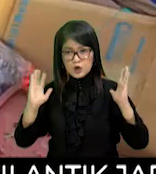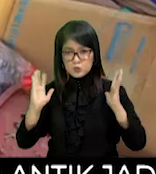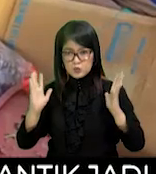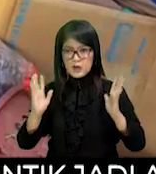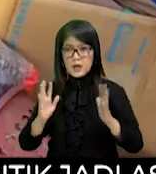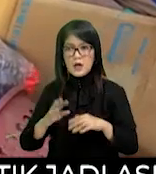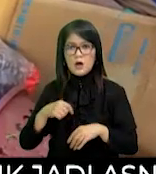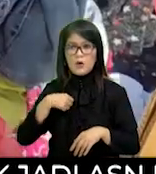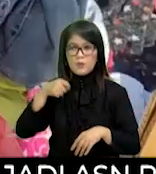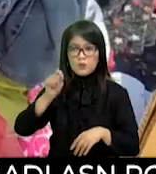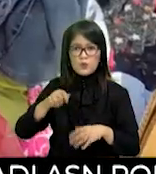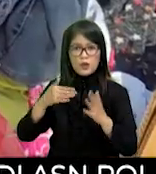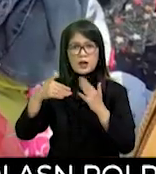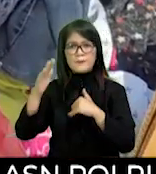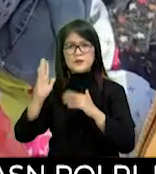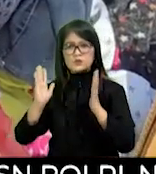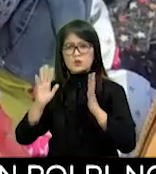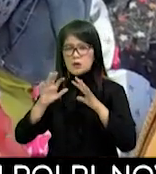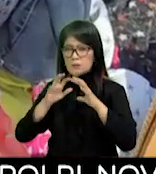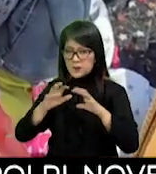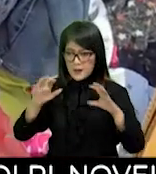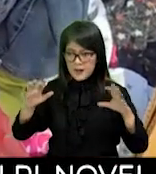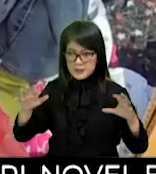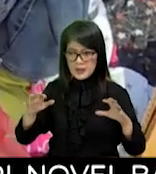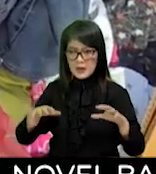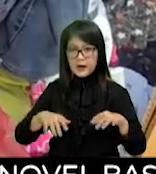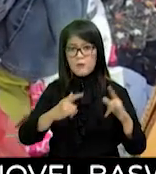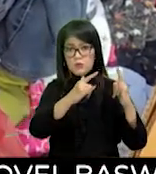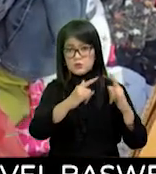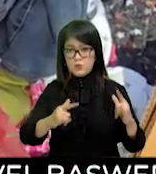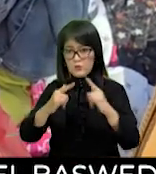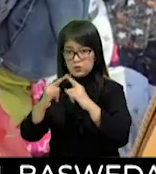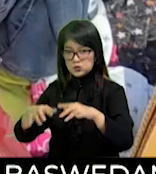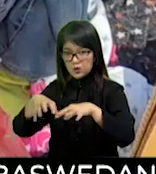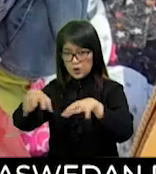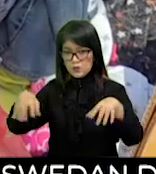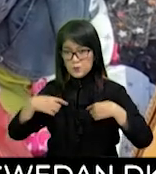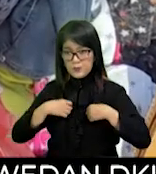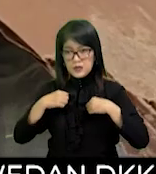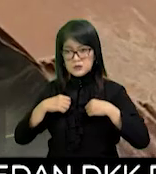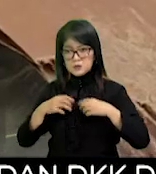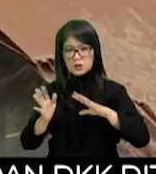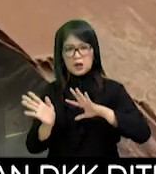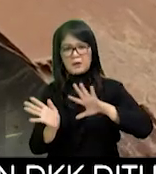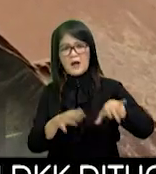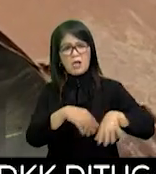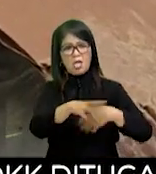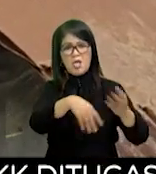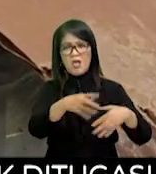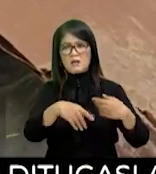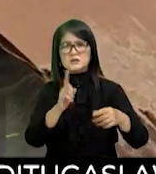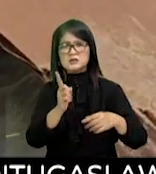kebutuhan para pengungsi. Bahkan di lokasi pengungsian ini, tumpukan pakaian layak pakai terbengkalai, tidak tersentuh oleh para